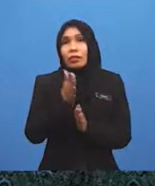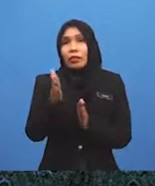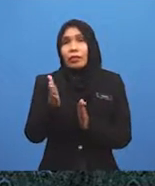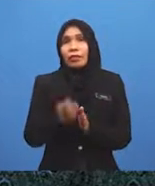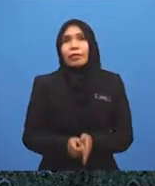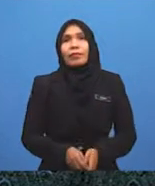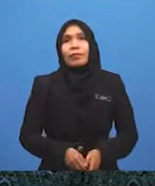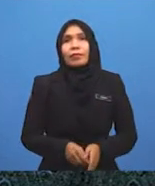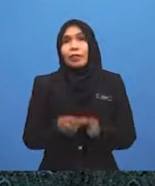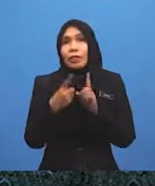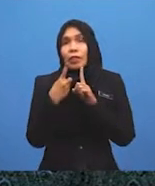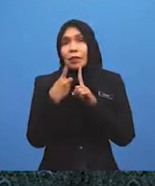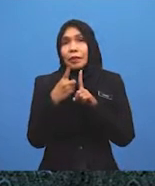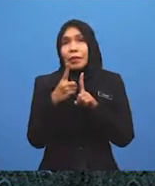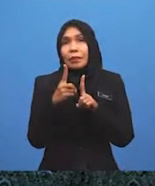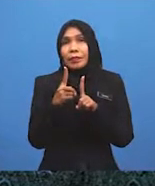Apakah jawapannya?